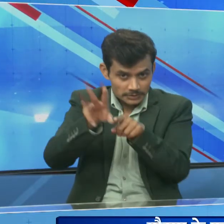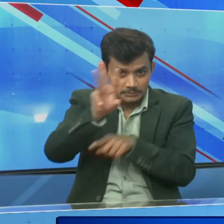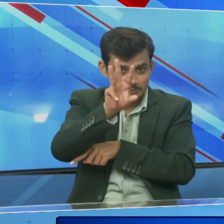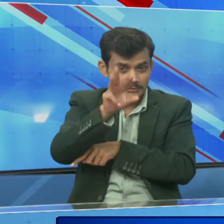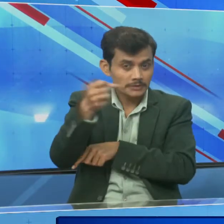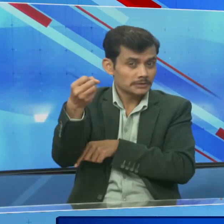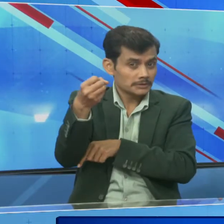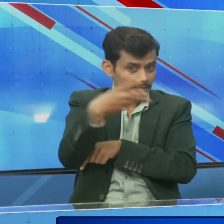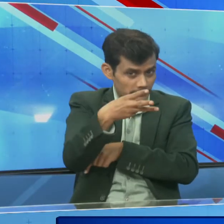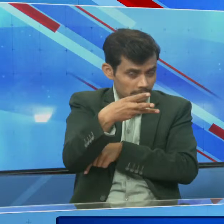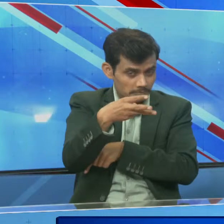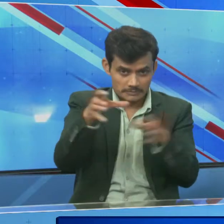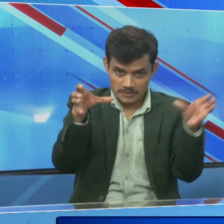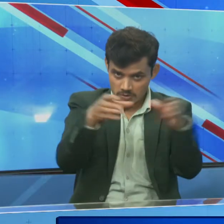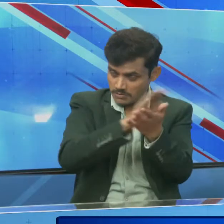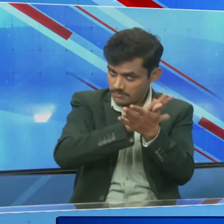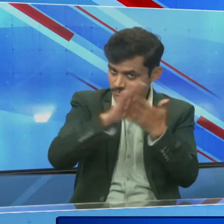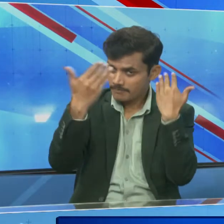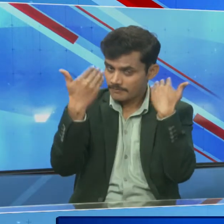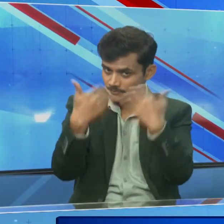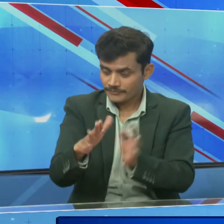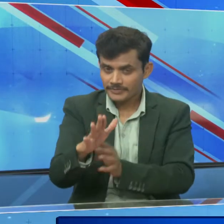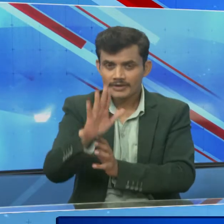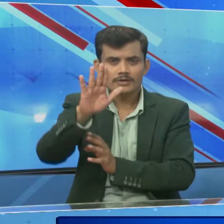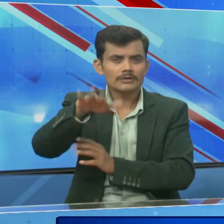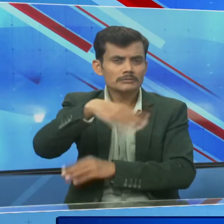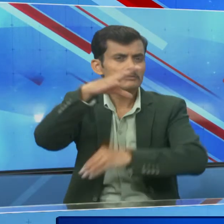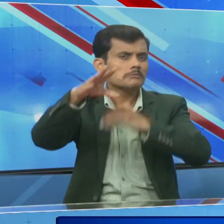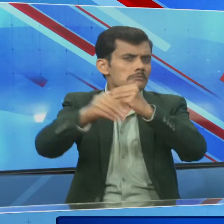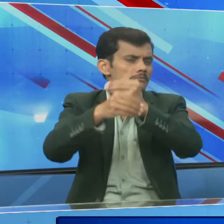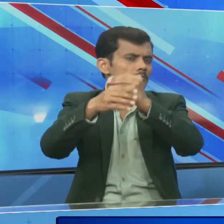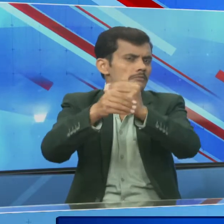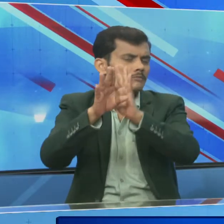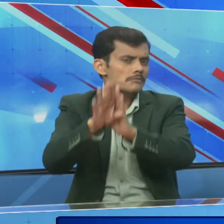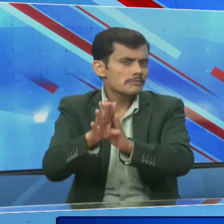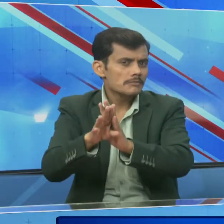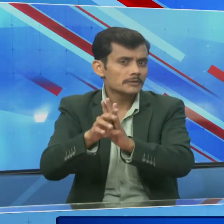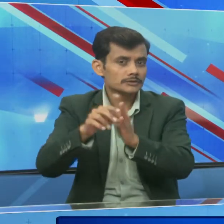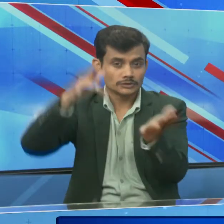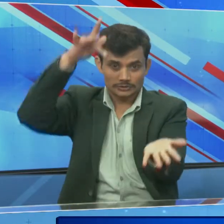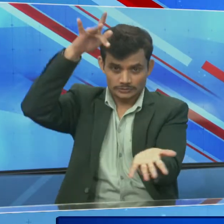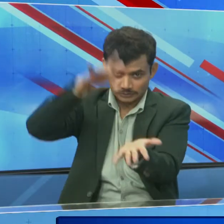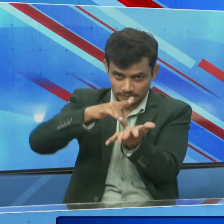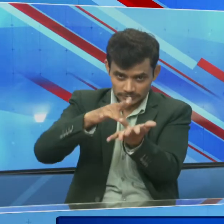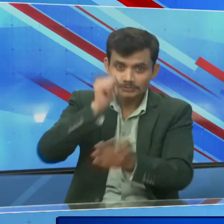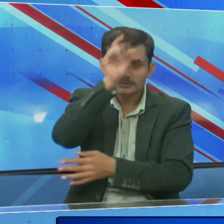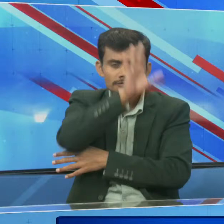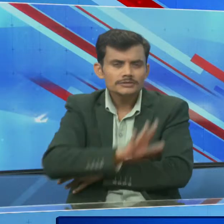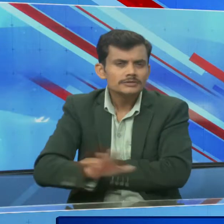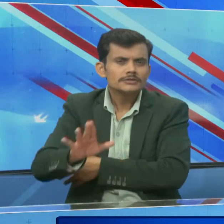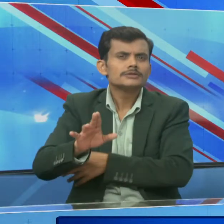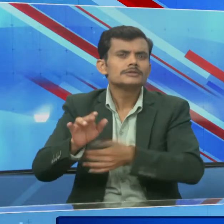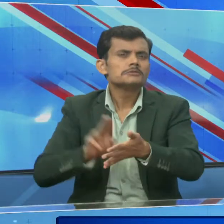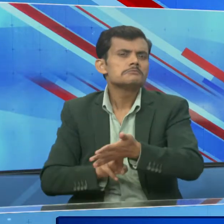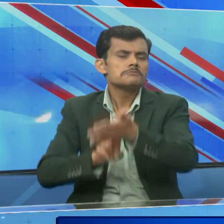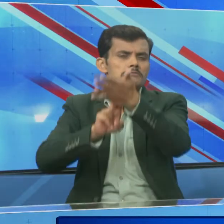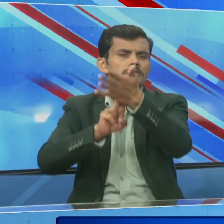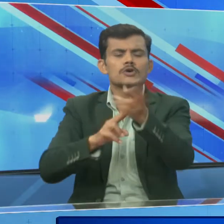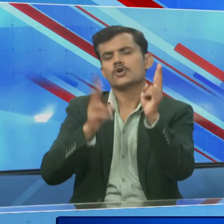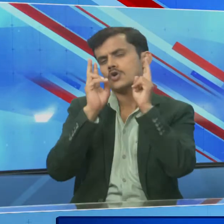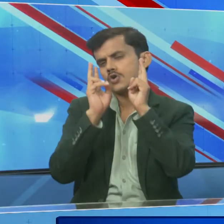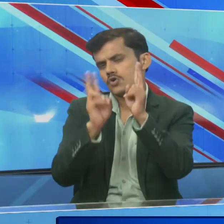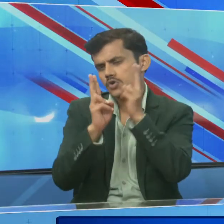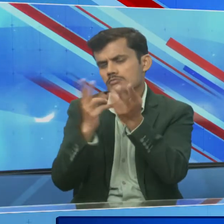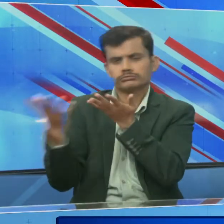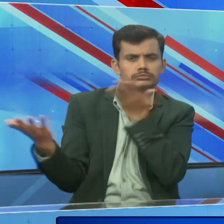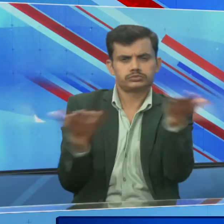एक स्पेल हो चुका है। इसके बाद थंडरस्टॉर्म होते हुए सेंट्रल इंडिया और नॉर्थ ईस्ट इंडिया में टेम्परेचर नॉर्मल या बिलो नॉर्मल है, और